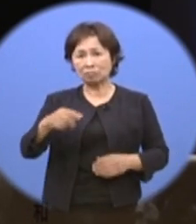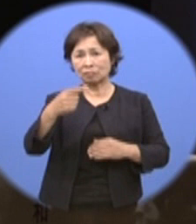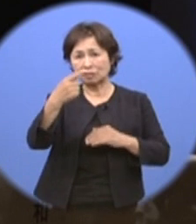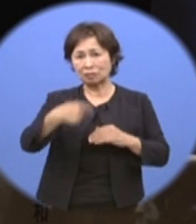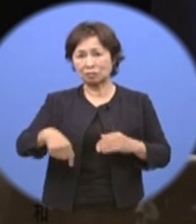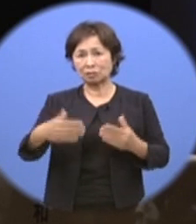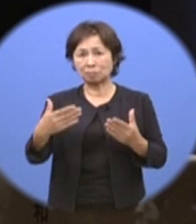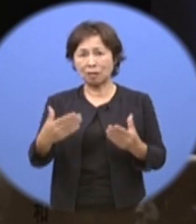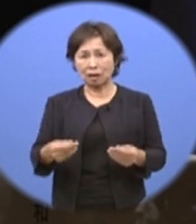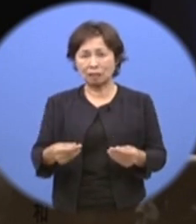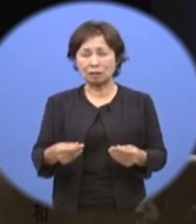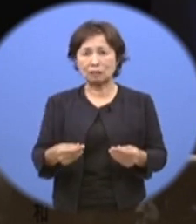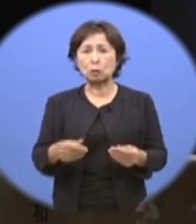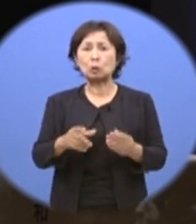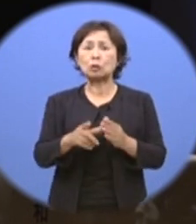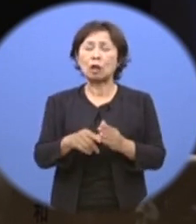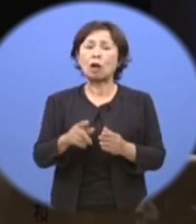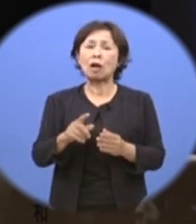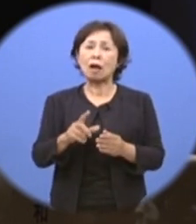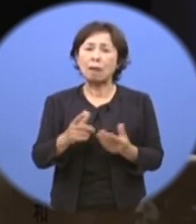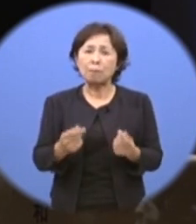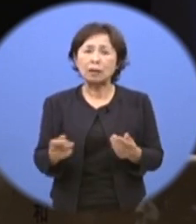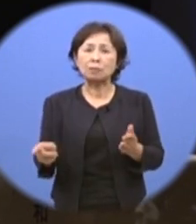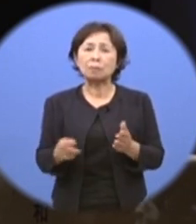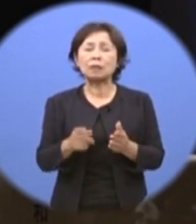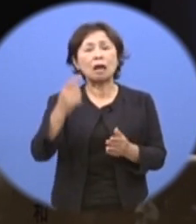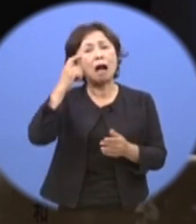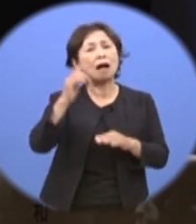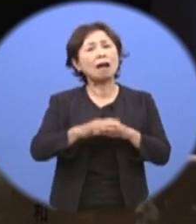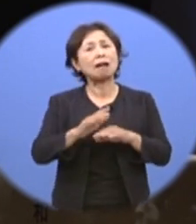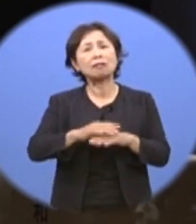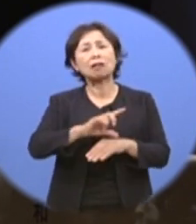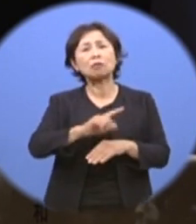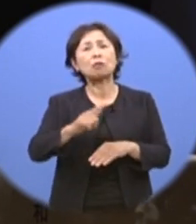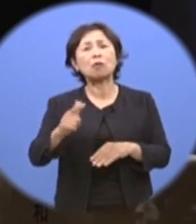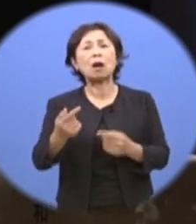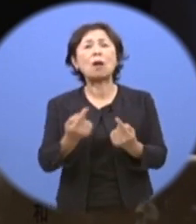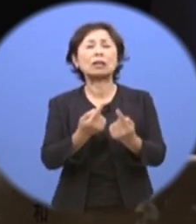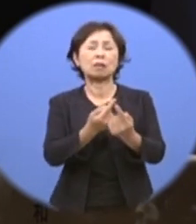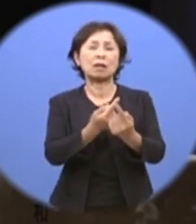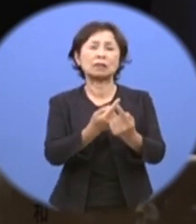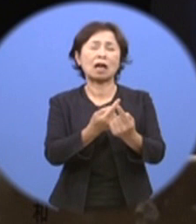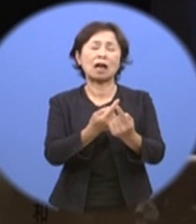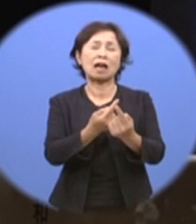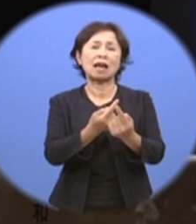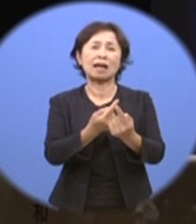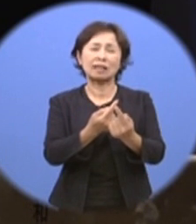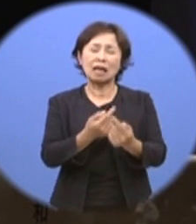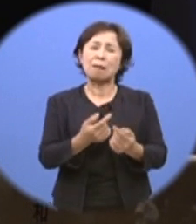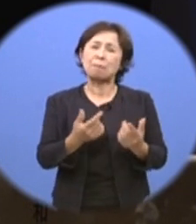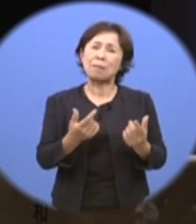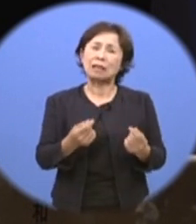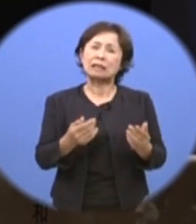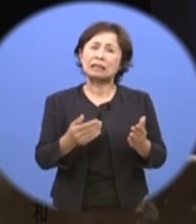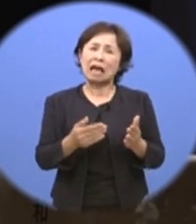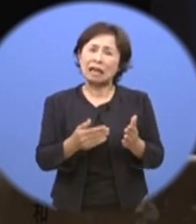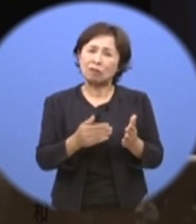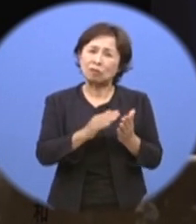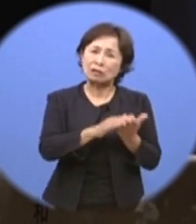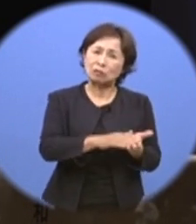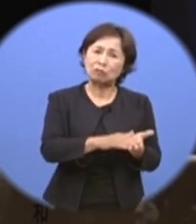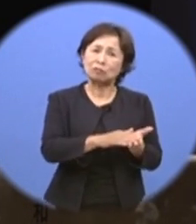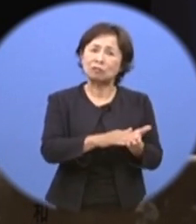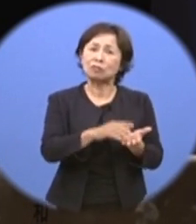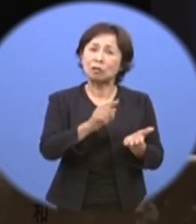考え方が変わってきて、やっぱりこれ最後は何らかの形で意思表示をして、